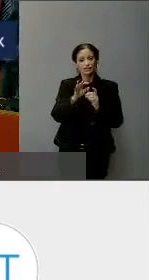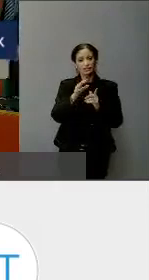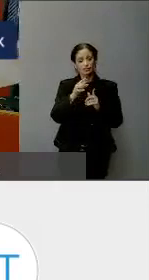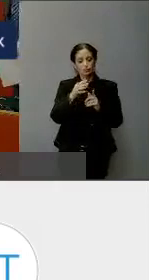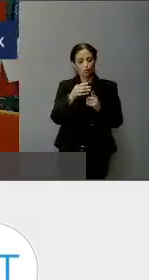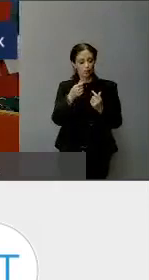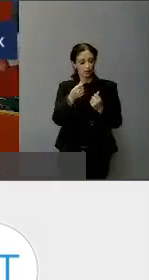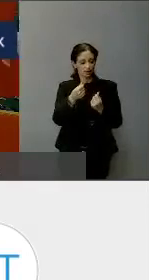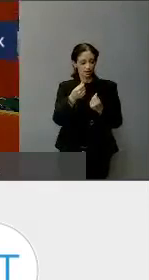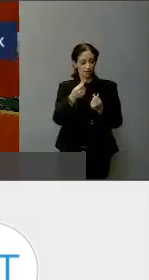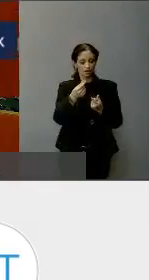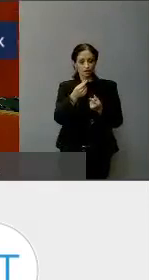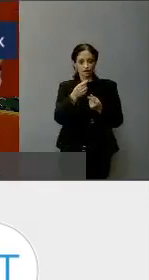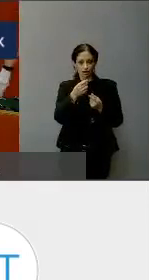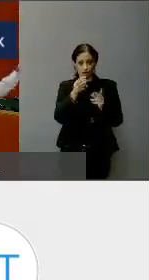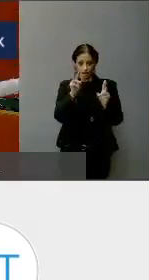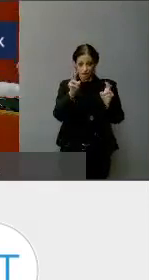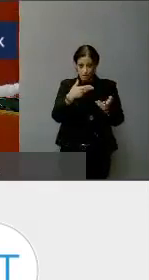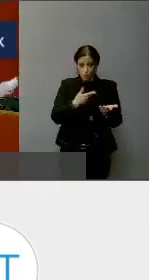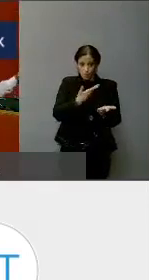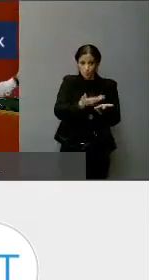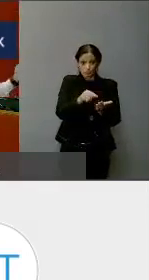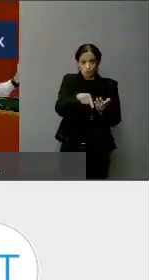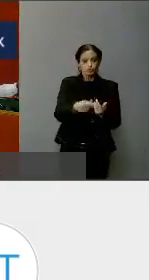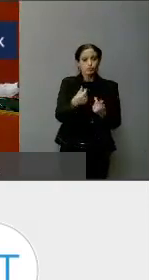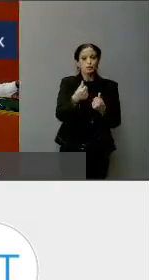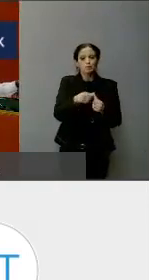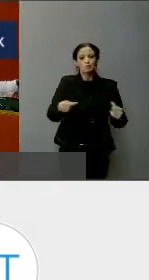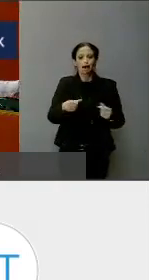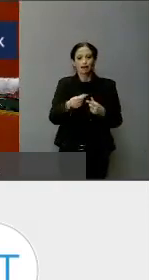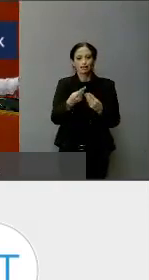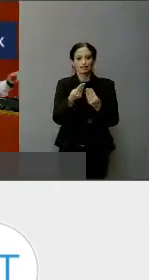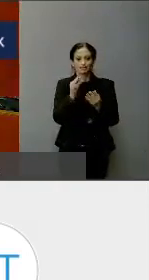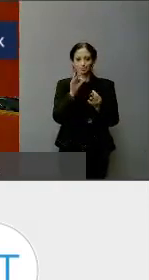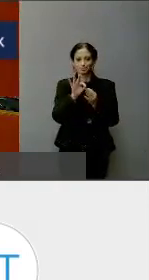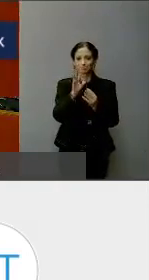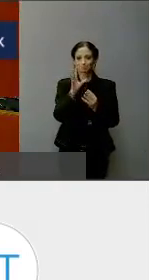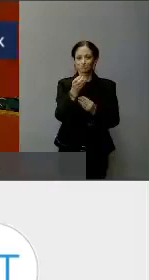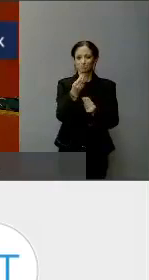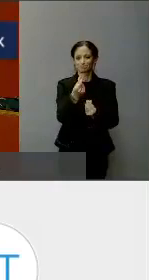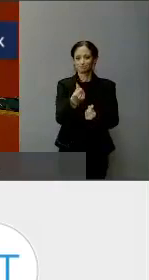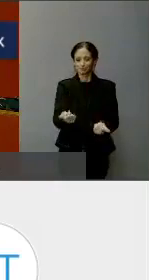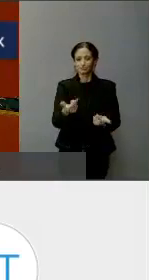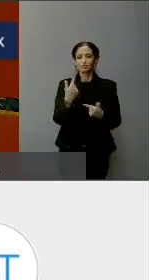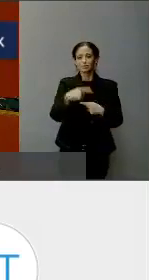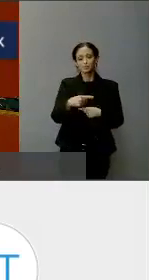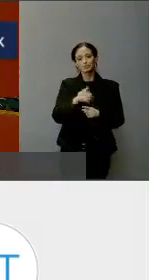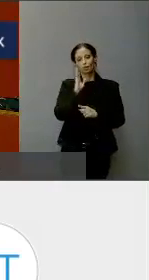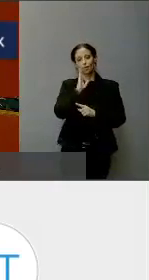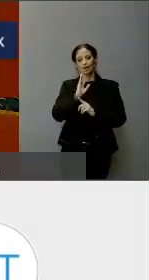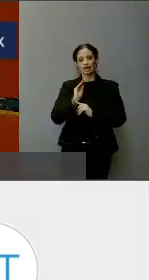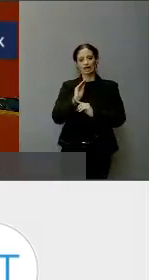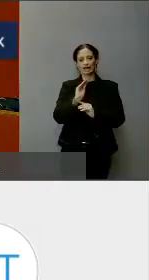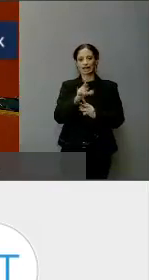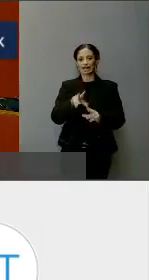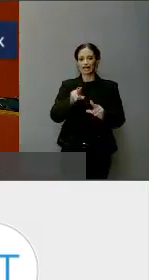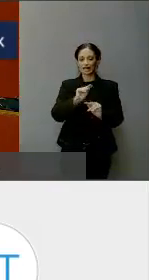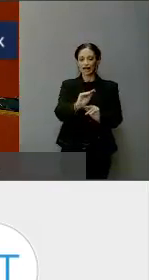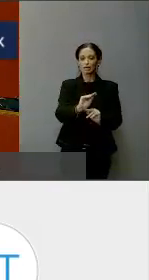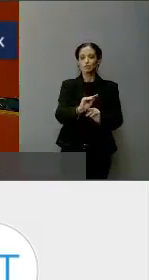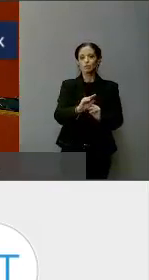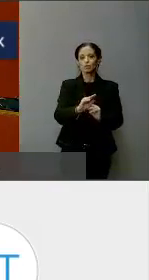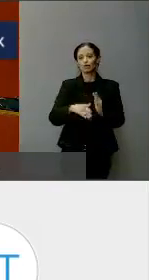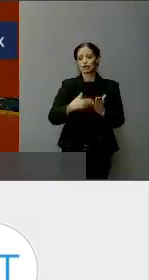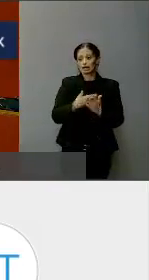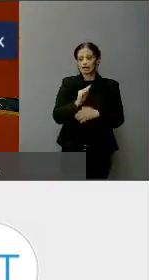centralità di quello che stiamo proponendo pertanto un richiamo e per cui una richiesta è quello di